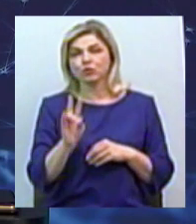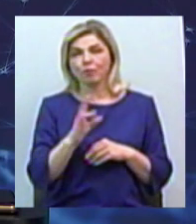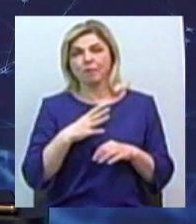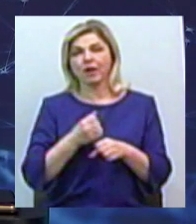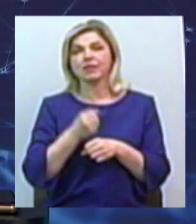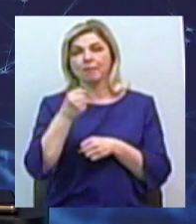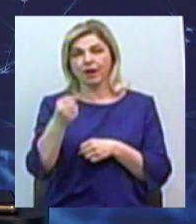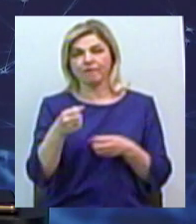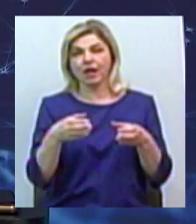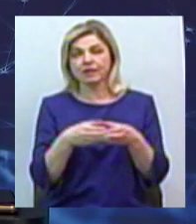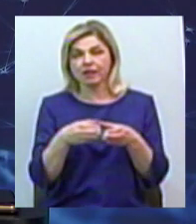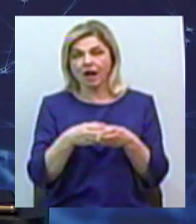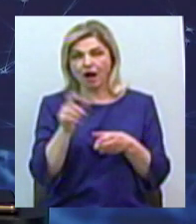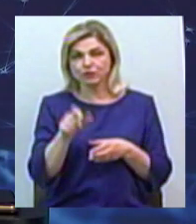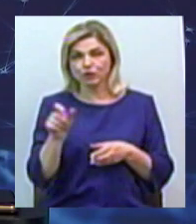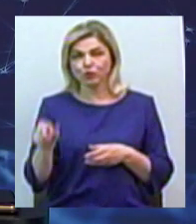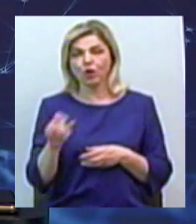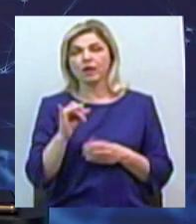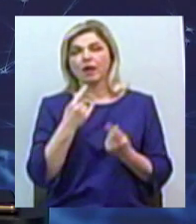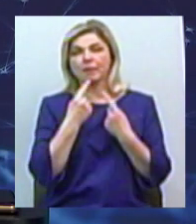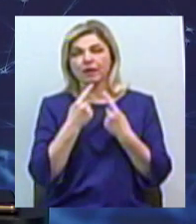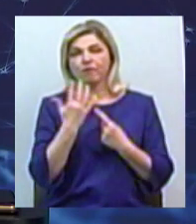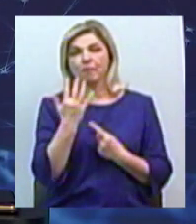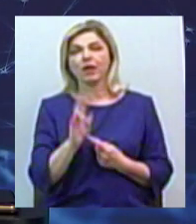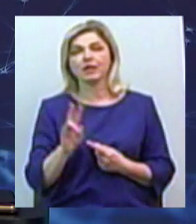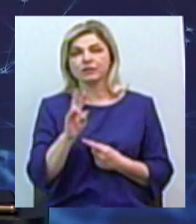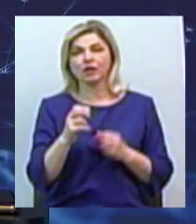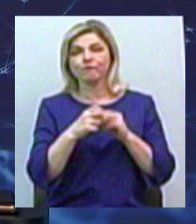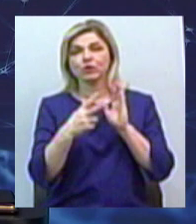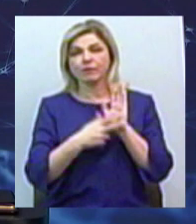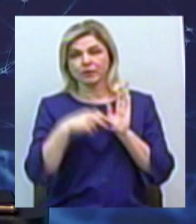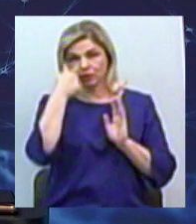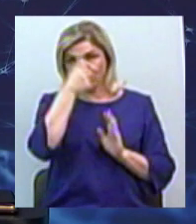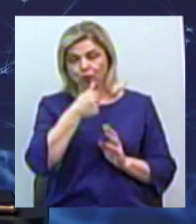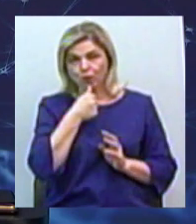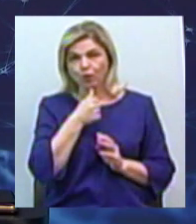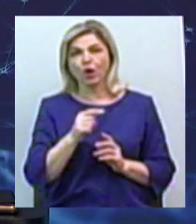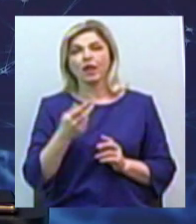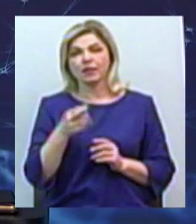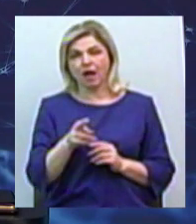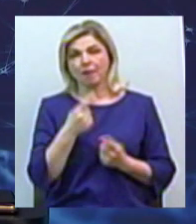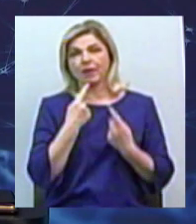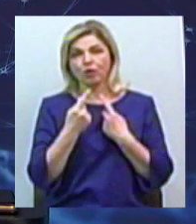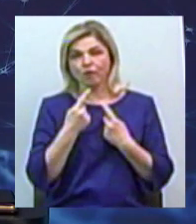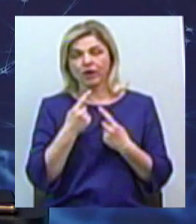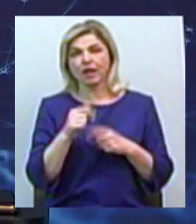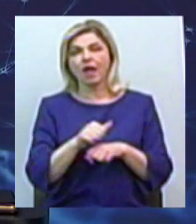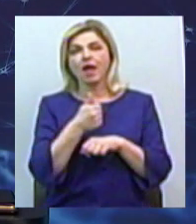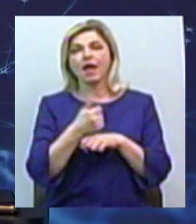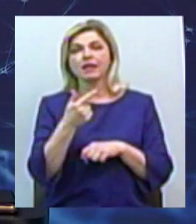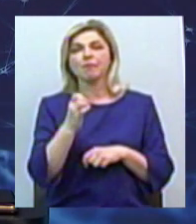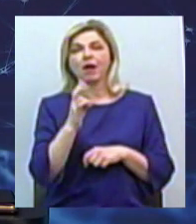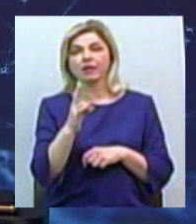делегацію для переговорів 5 листопада 1918 року, для переговорів із гетьманатом